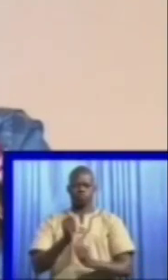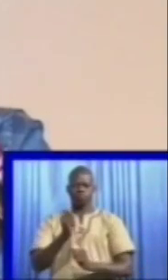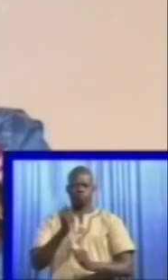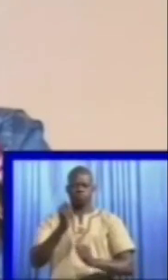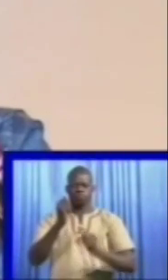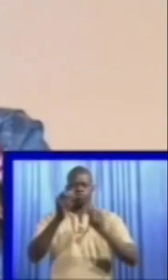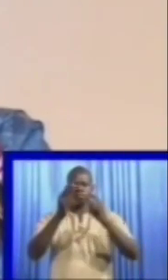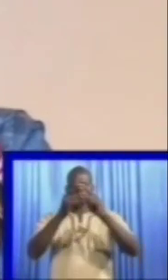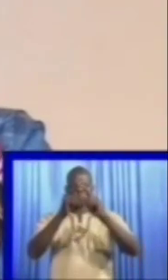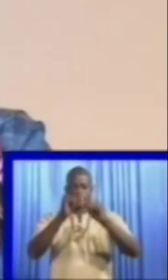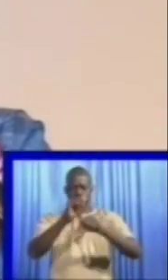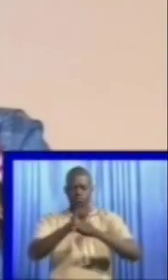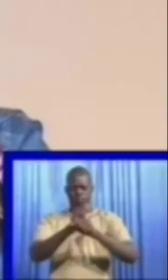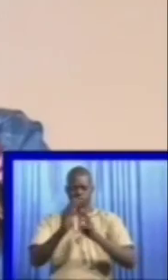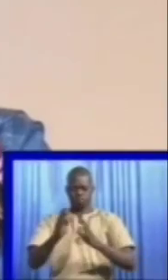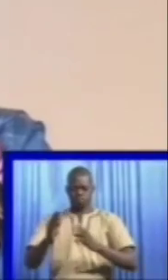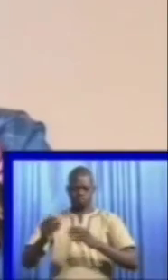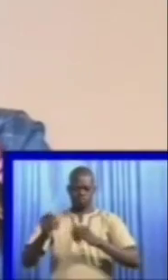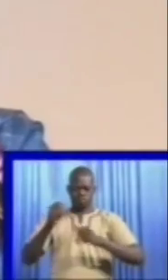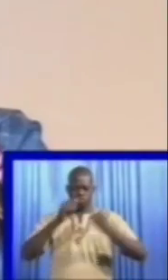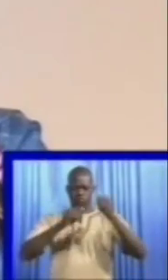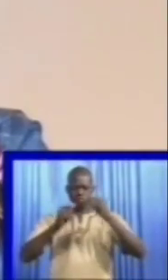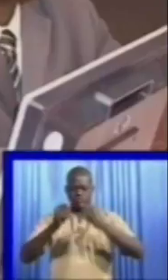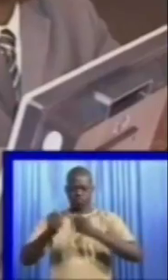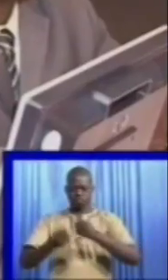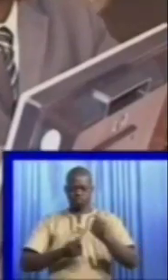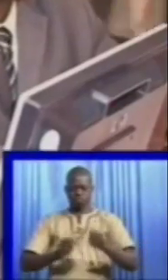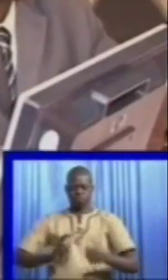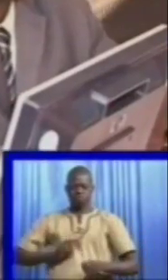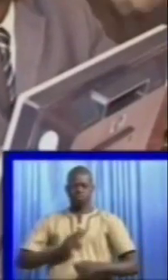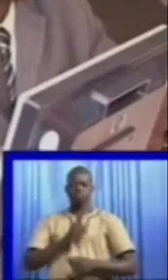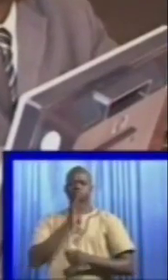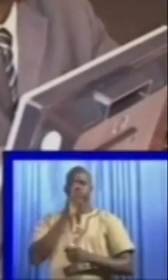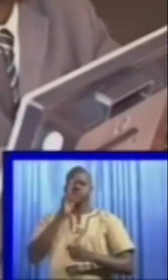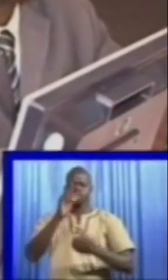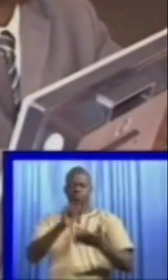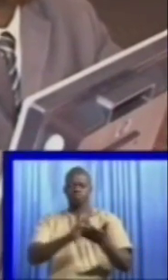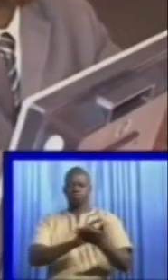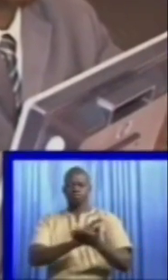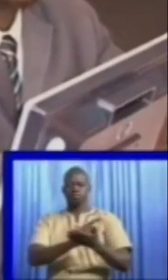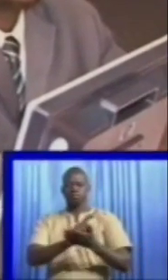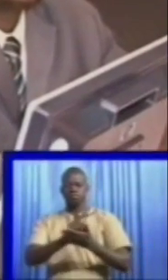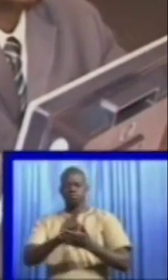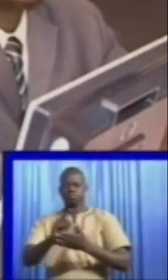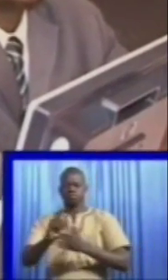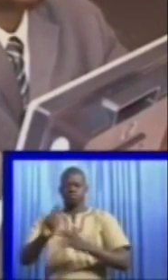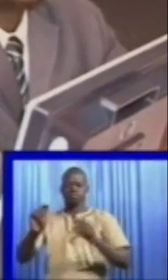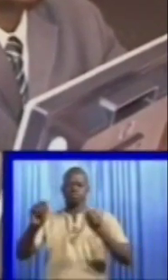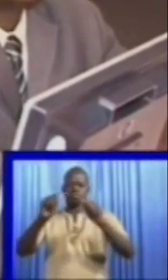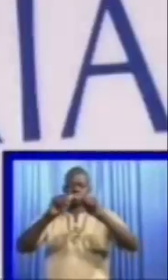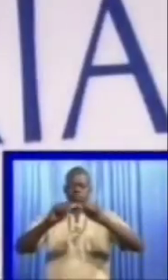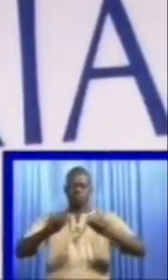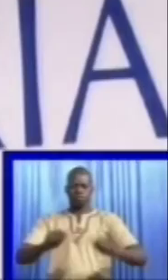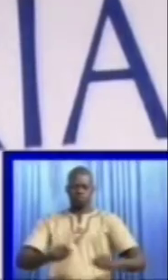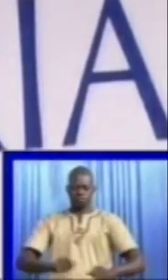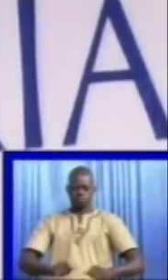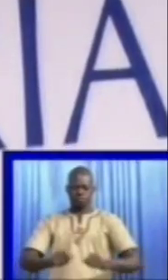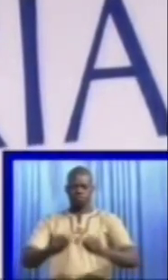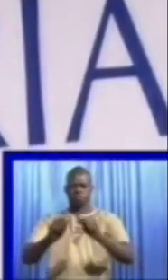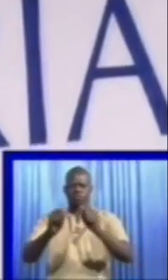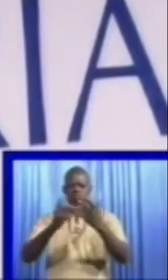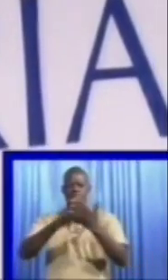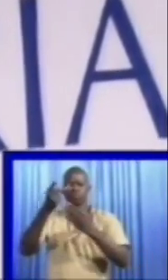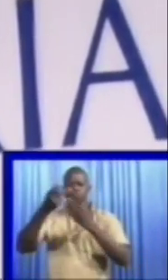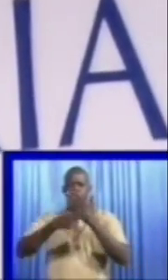aux acteurs et animateurs de l'administration que nous sommes. Ce séminaire atelier s'inscrit dans la continuité des appuis que le programme